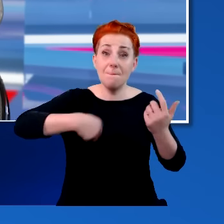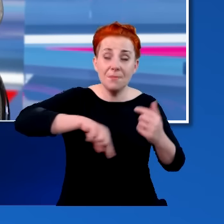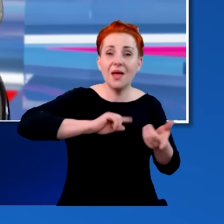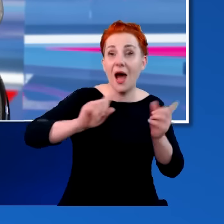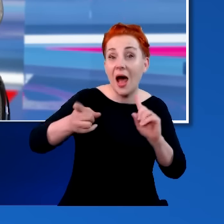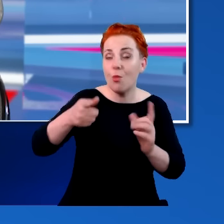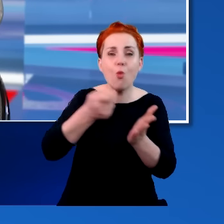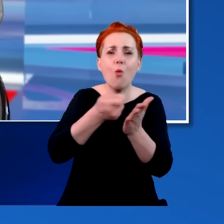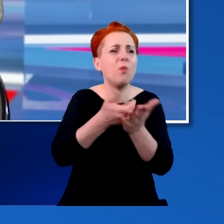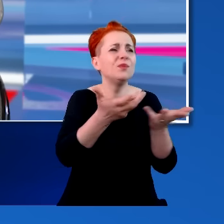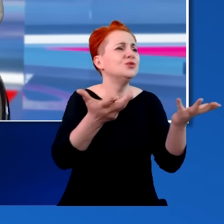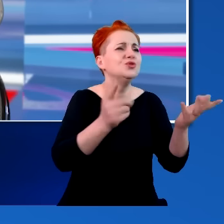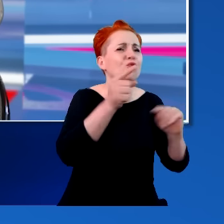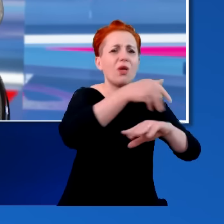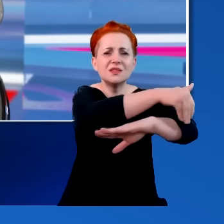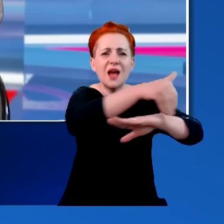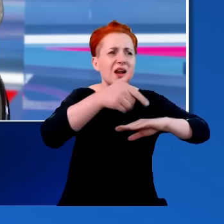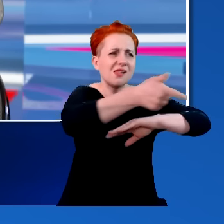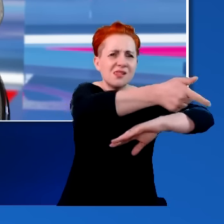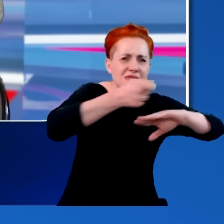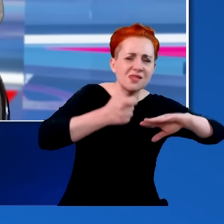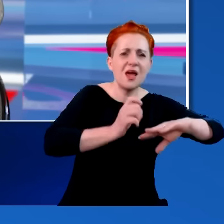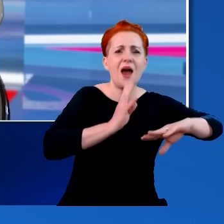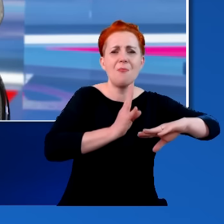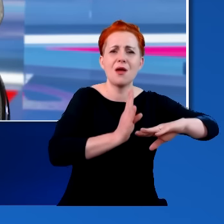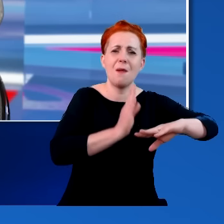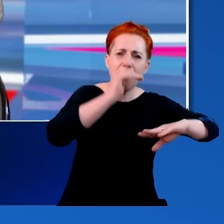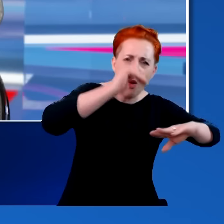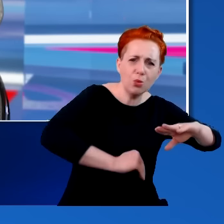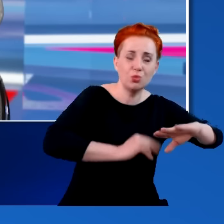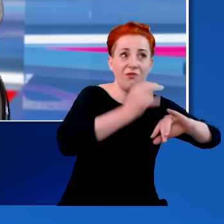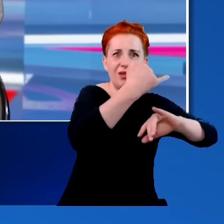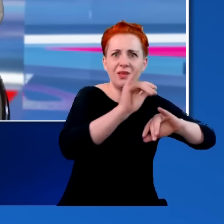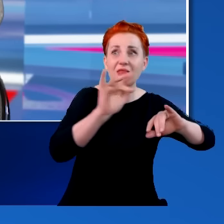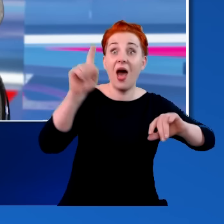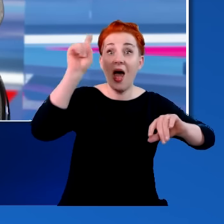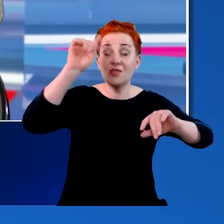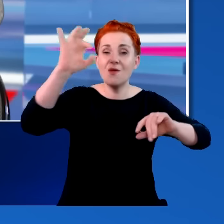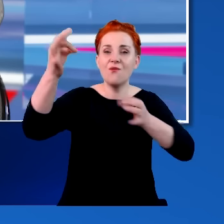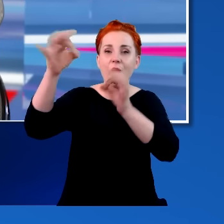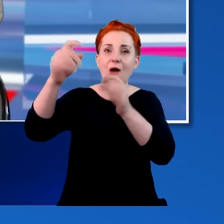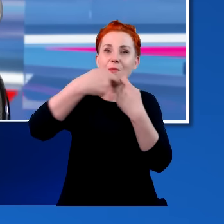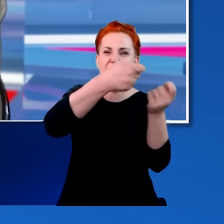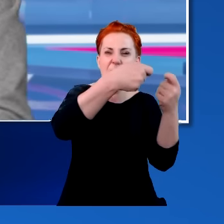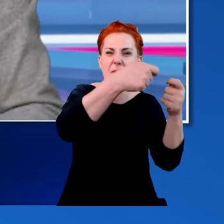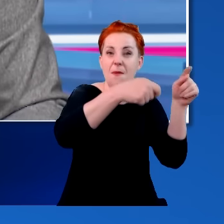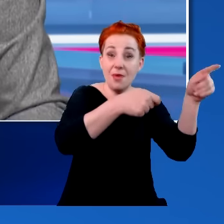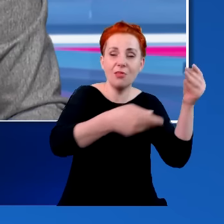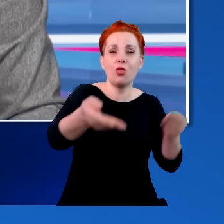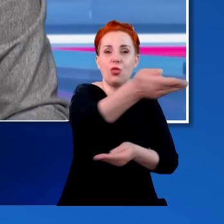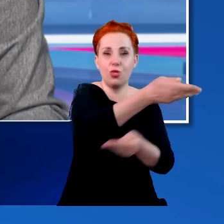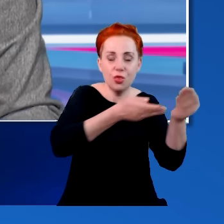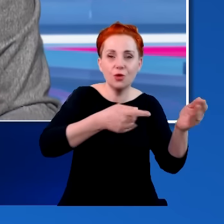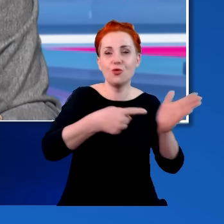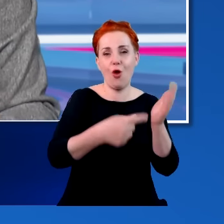kupowali gdzieś z zagranicy, z Ameryki Południowej, z innych miejsc, gdzie Niemcy mogą obchnąć swoje samochody. I na tym polega ta gra,